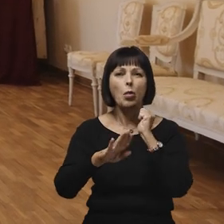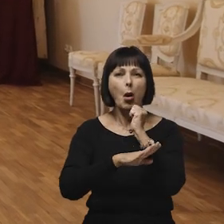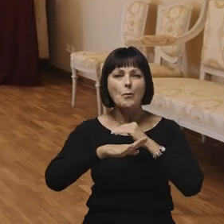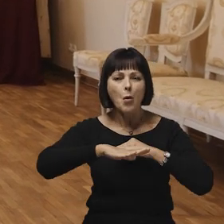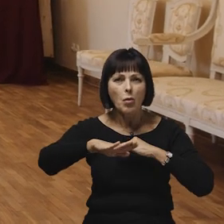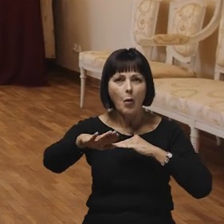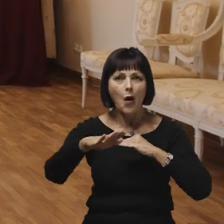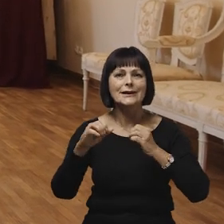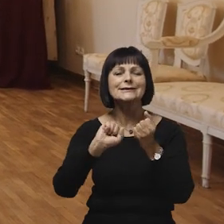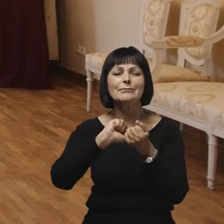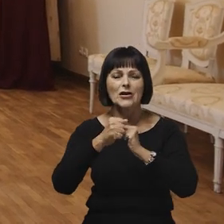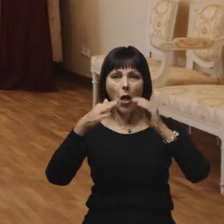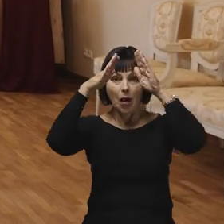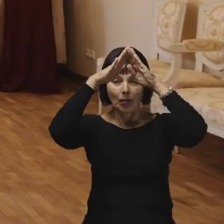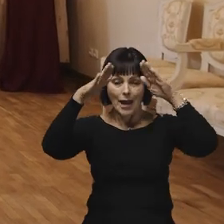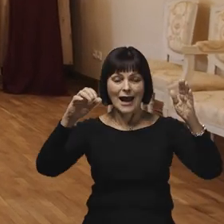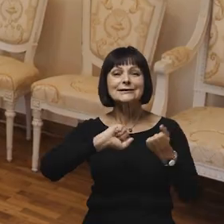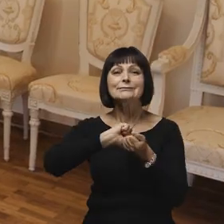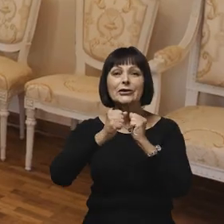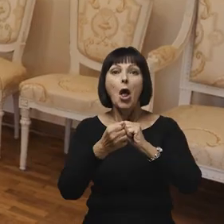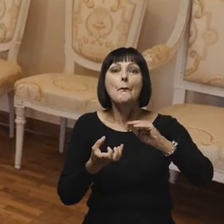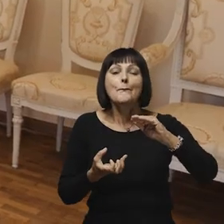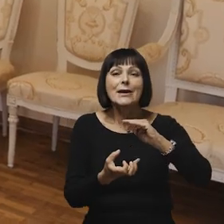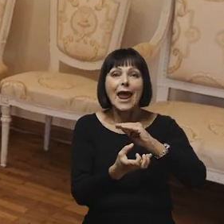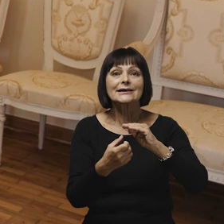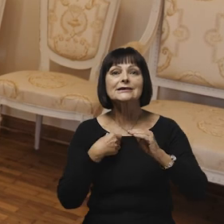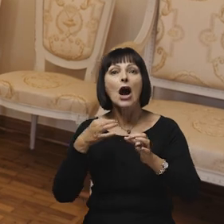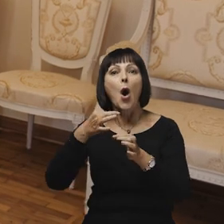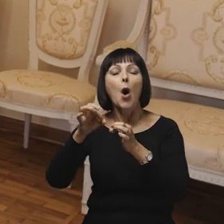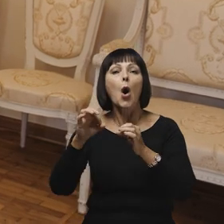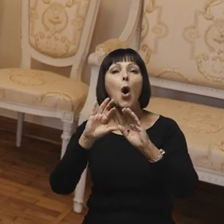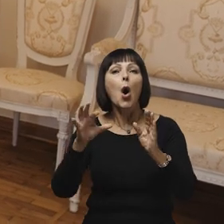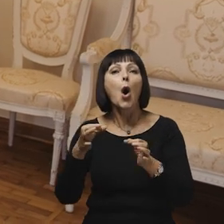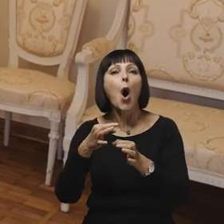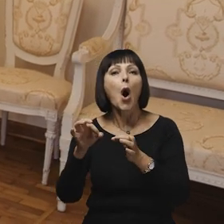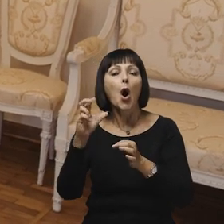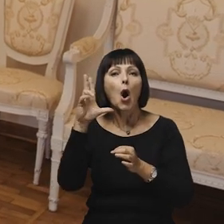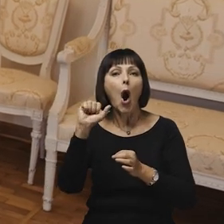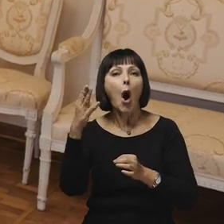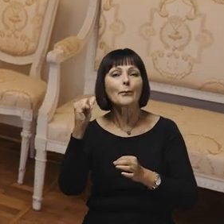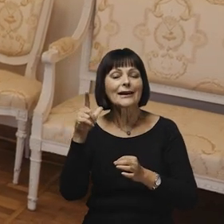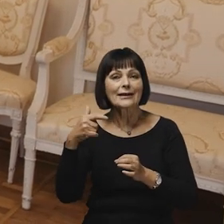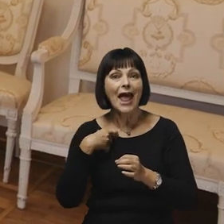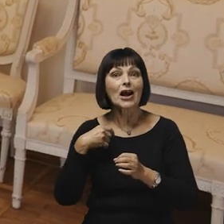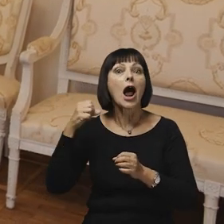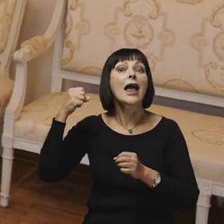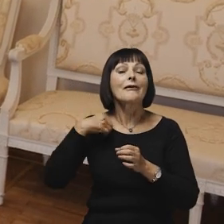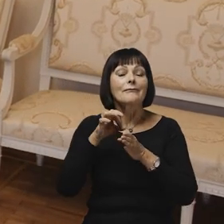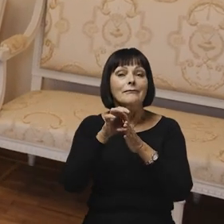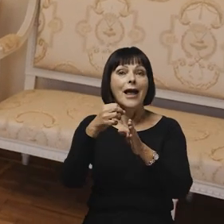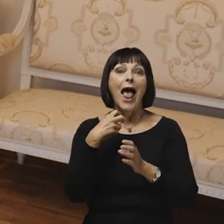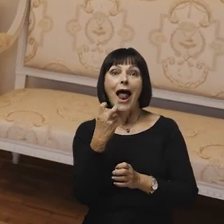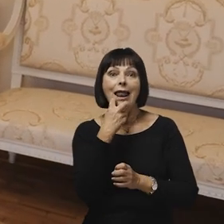i dach, stare piece zamieniono na kominki, wprowadzono oświetlenie elektryczne